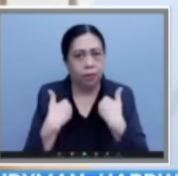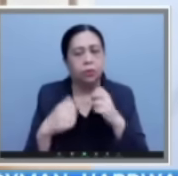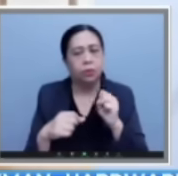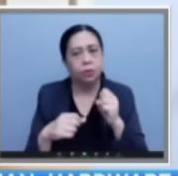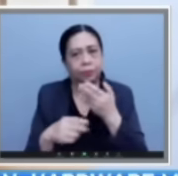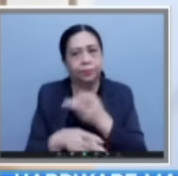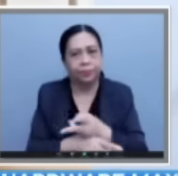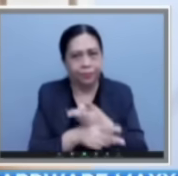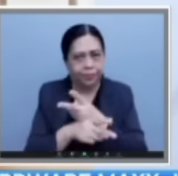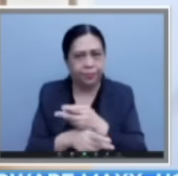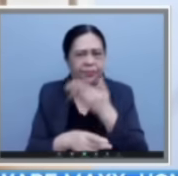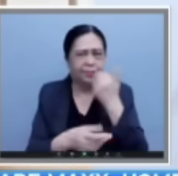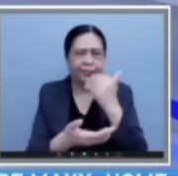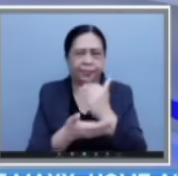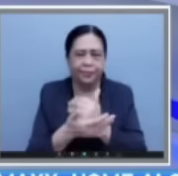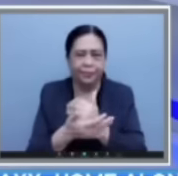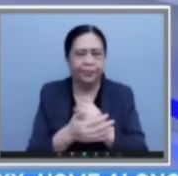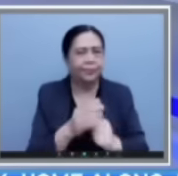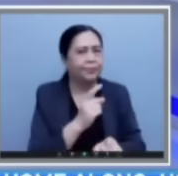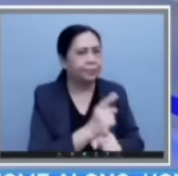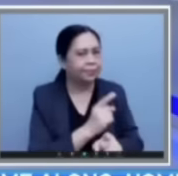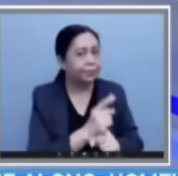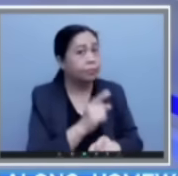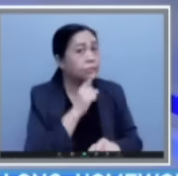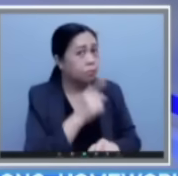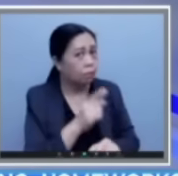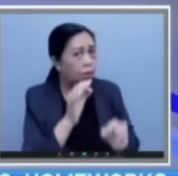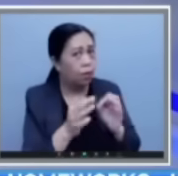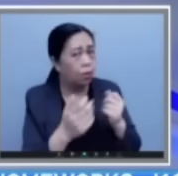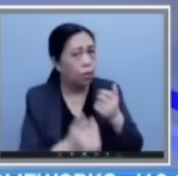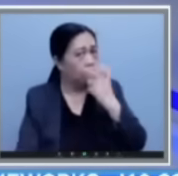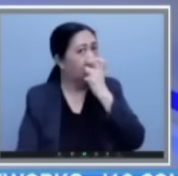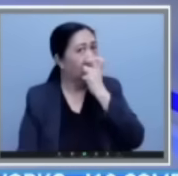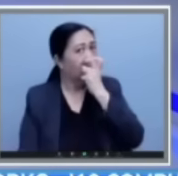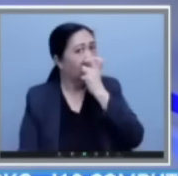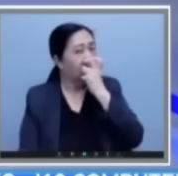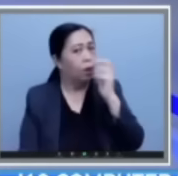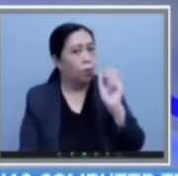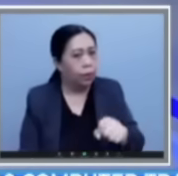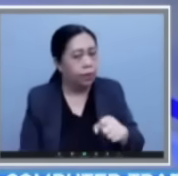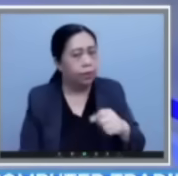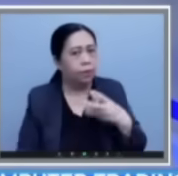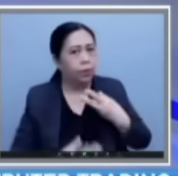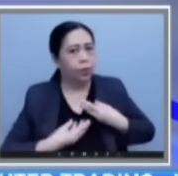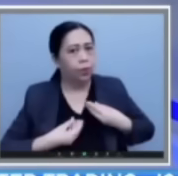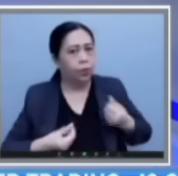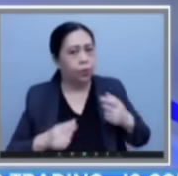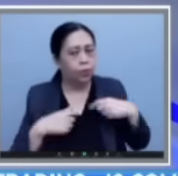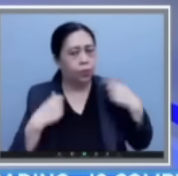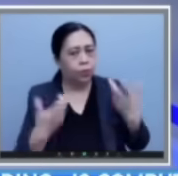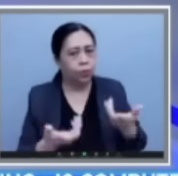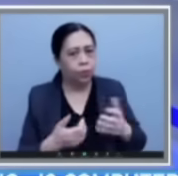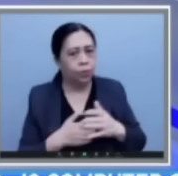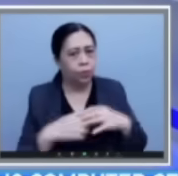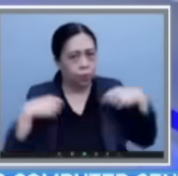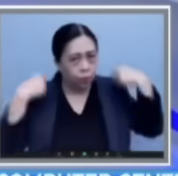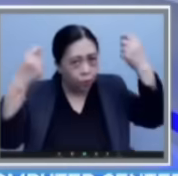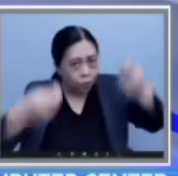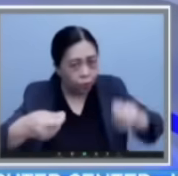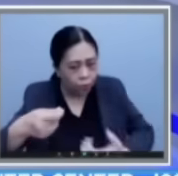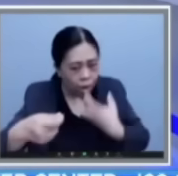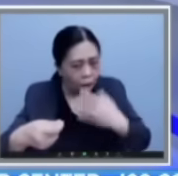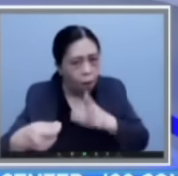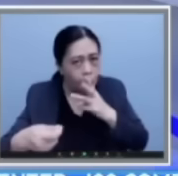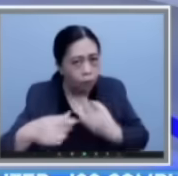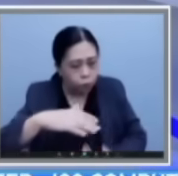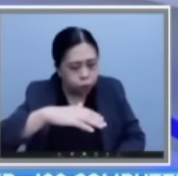umiwas na lang oo ito ho talaga ba kung walang nebulizer e pwede raw magpaluwal ng paghinga yung paglanghap nung singaw mula sa mainit na tubig na may